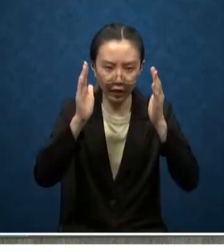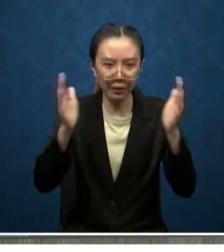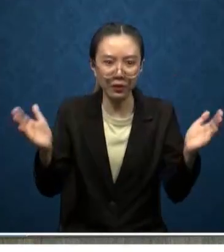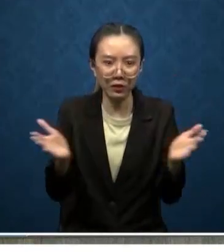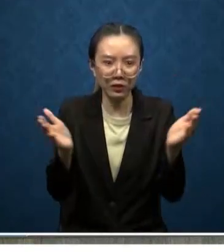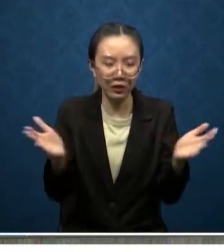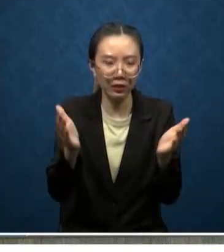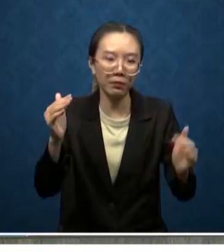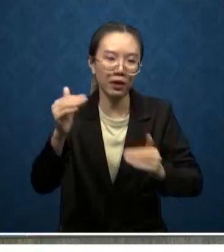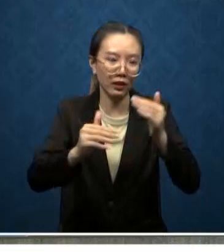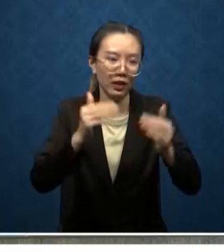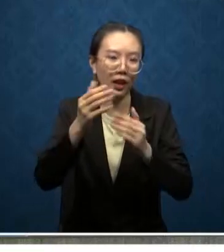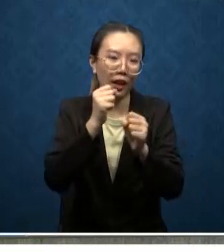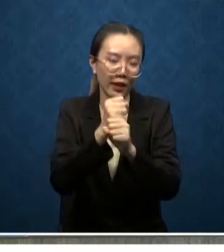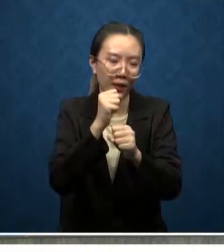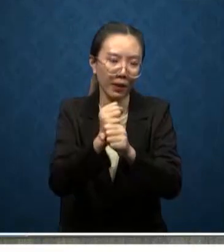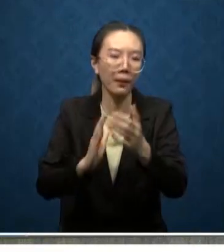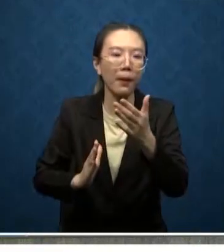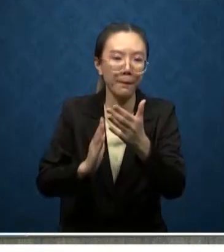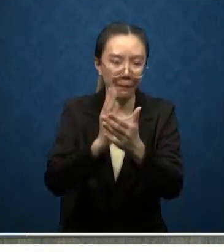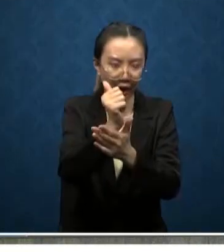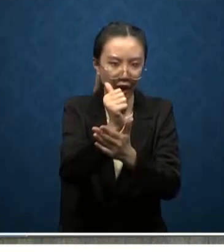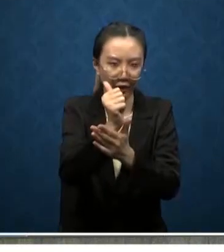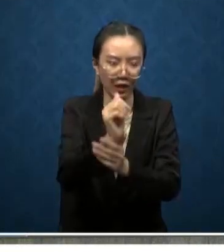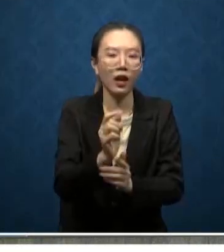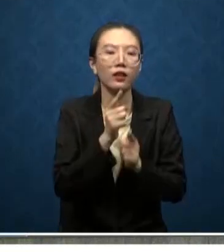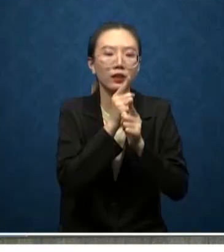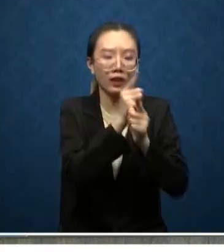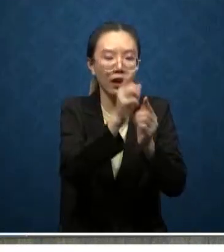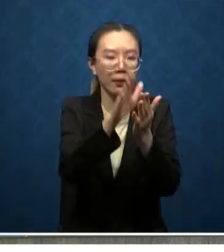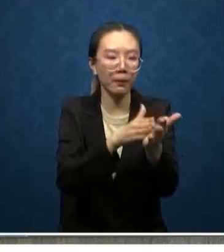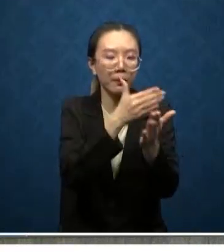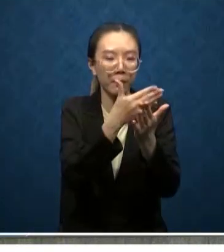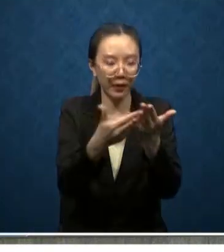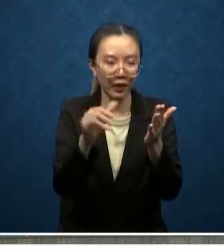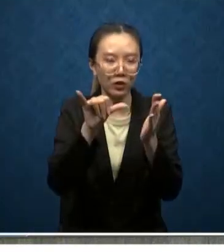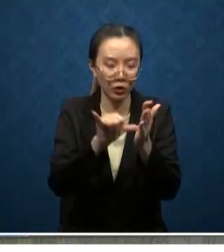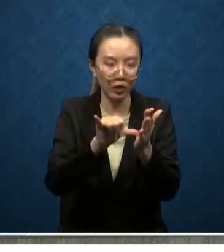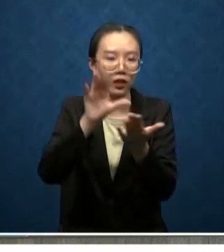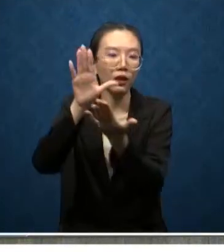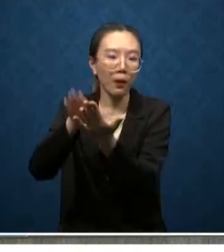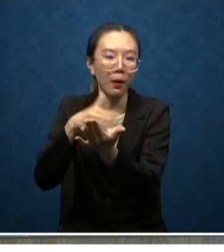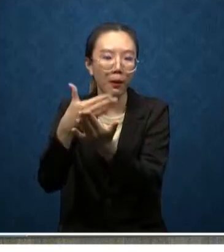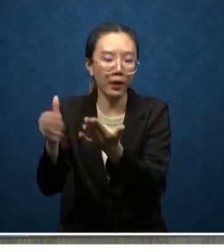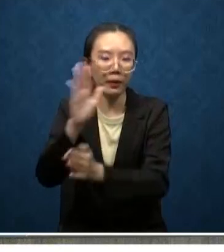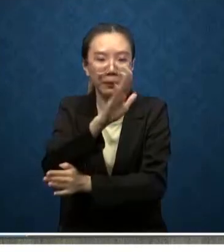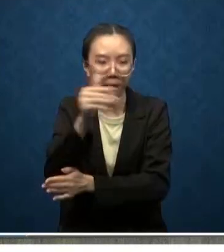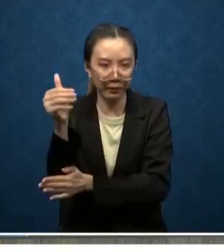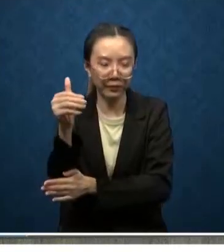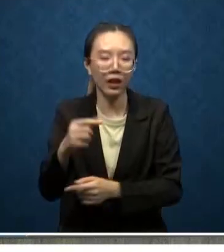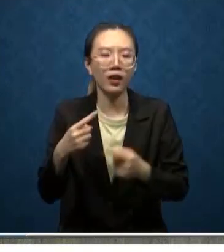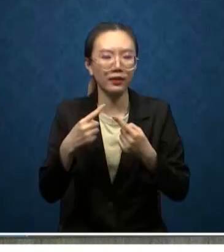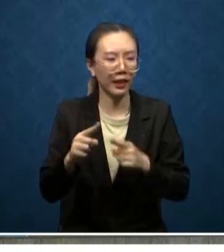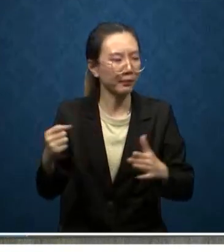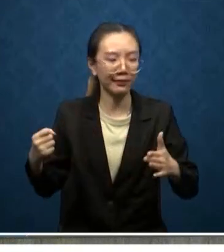แผนงานโครงการให้บรรลุตามเป้าหมายของยุทธศาสตร์ชาติและแผนปฏิรูปประเทศแต่น่า